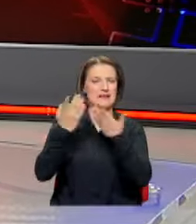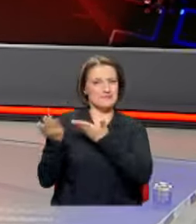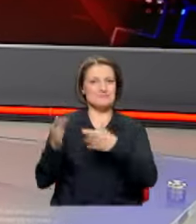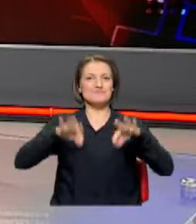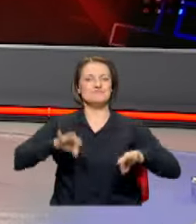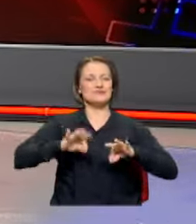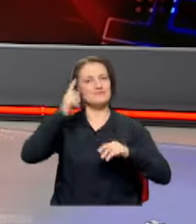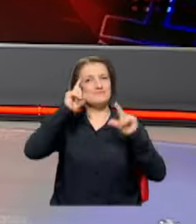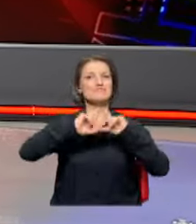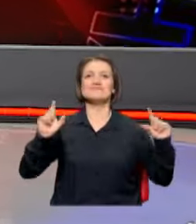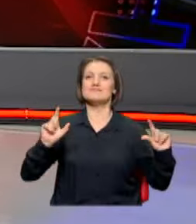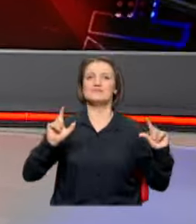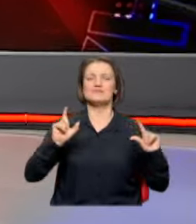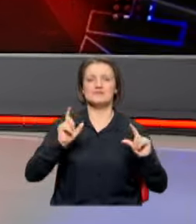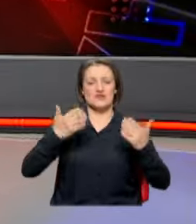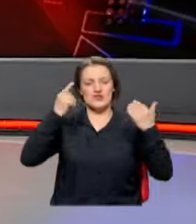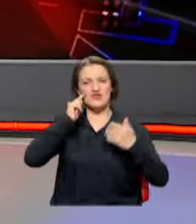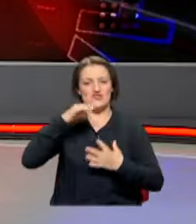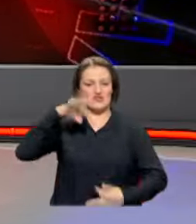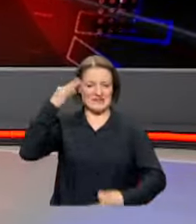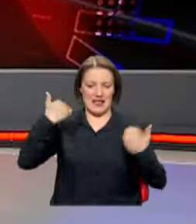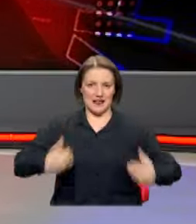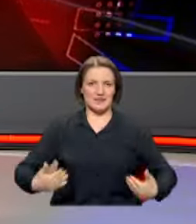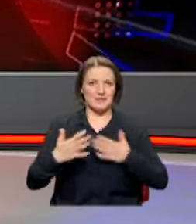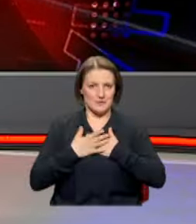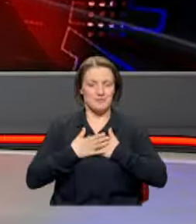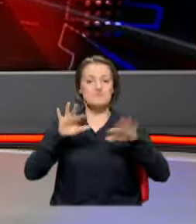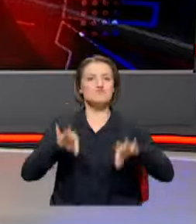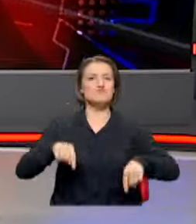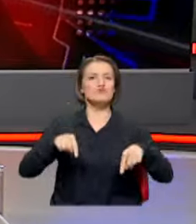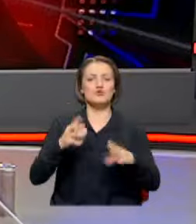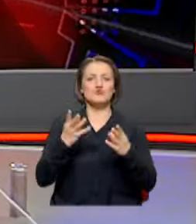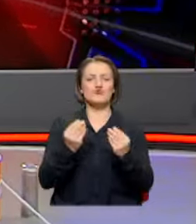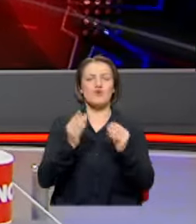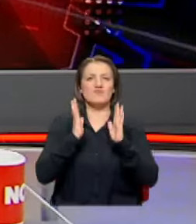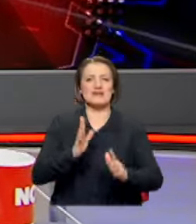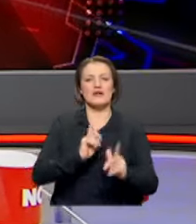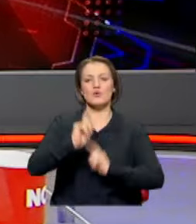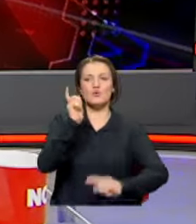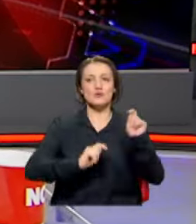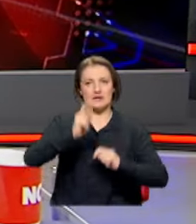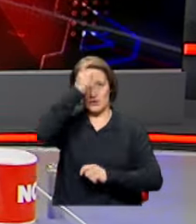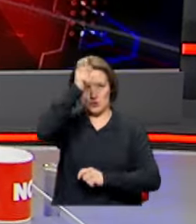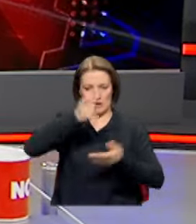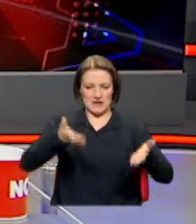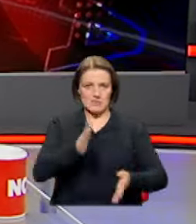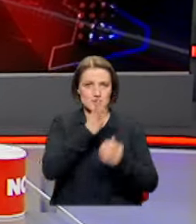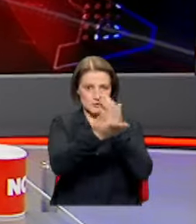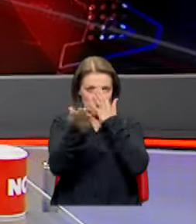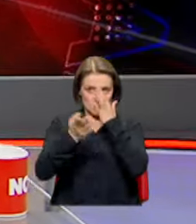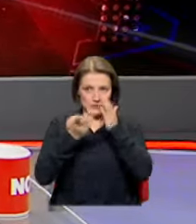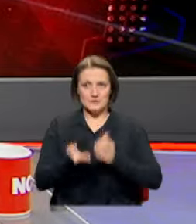Bugün etiketimiz şahsen. Bunun çok sık kullanıldığı bir ülkedeyiz biliyorsunuz.